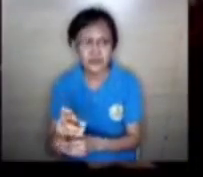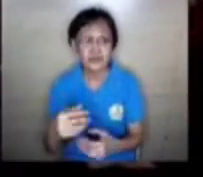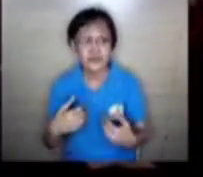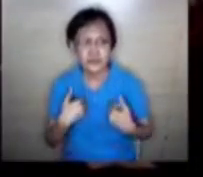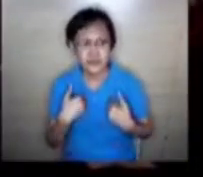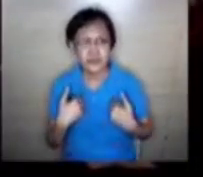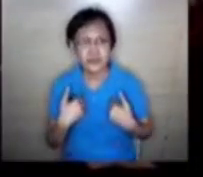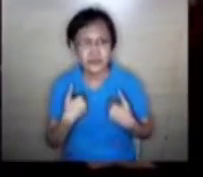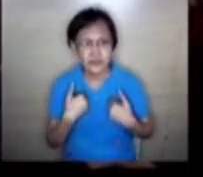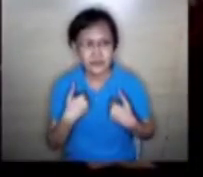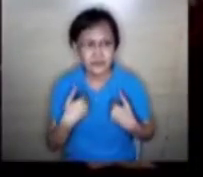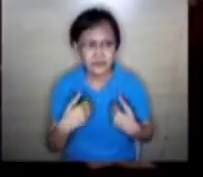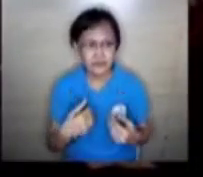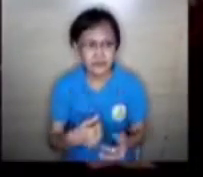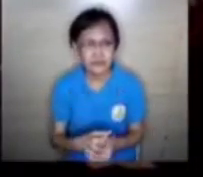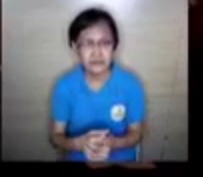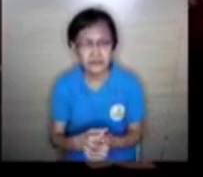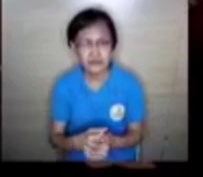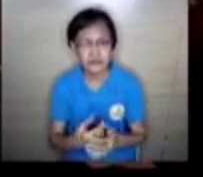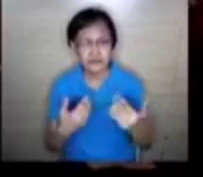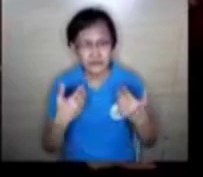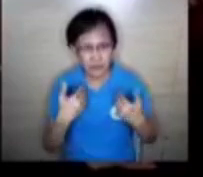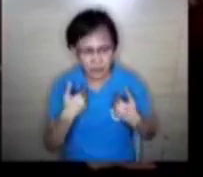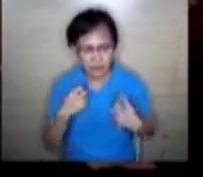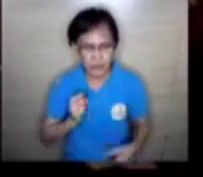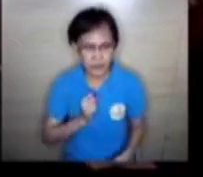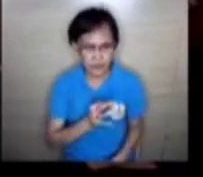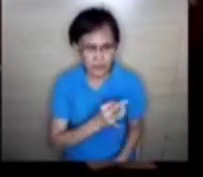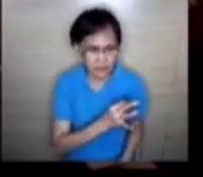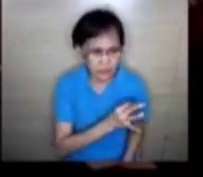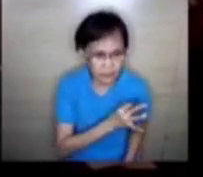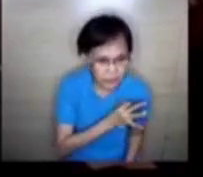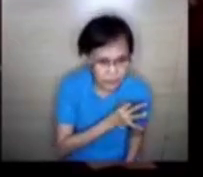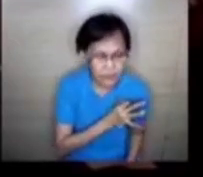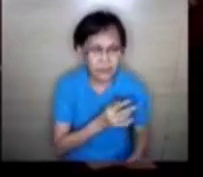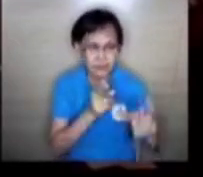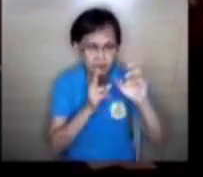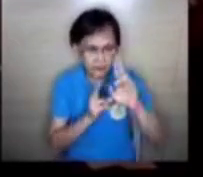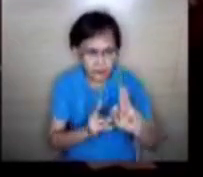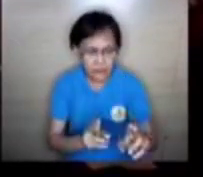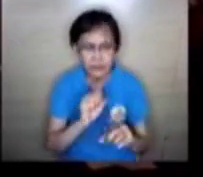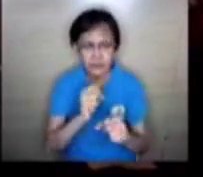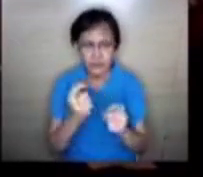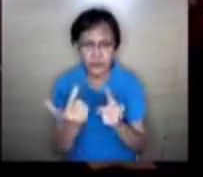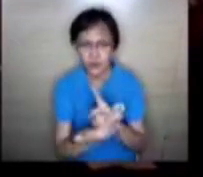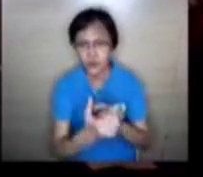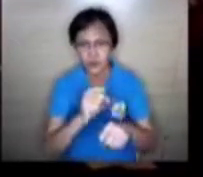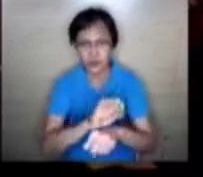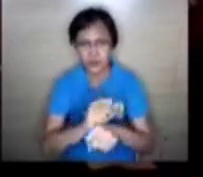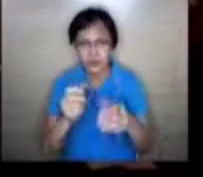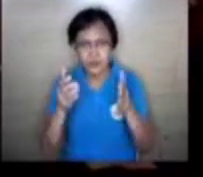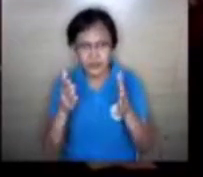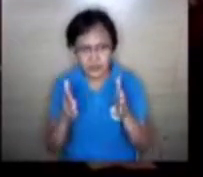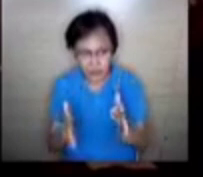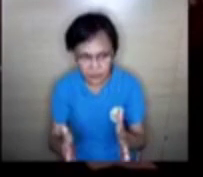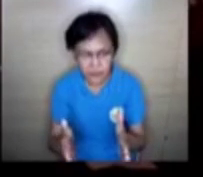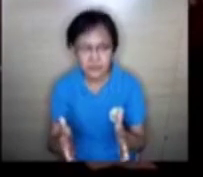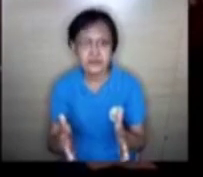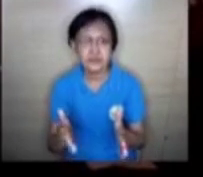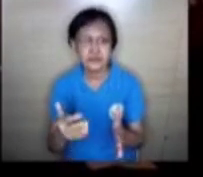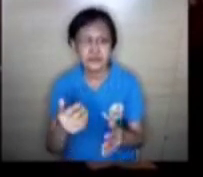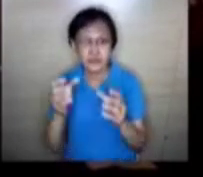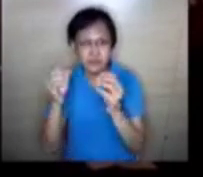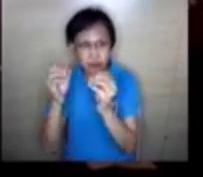Kilalanin natin ang mga CSWD staff natin sapagkat ang ating mga social workers, kasama ang mga daycare